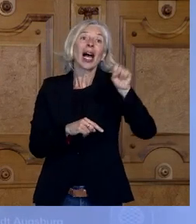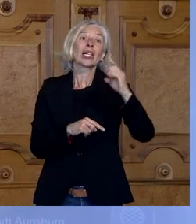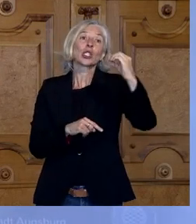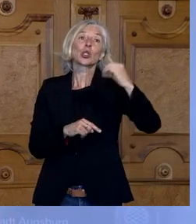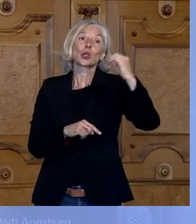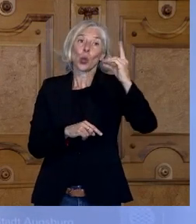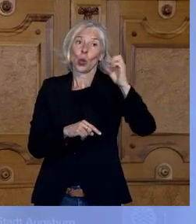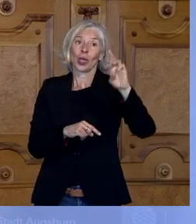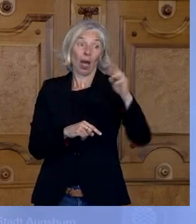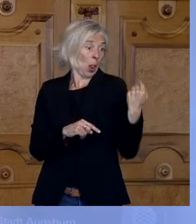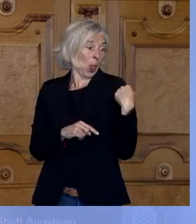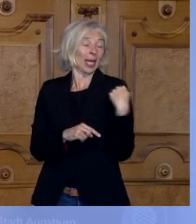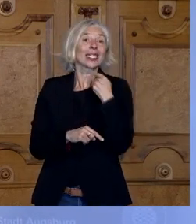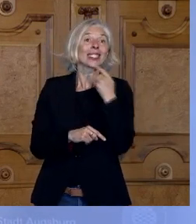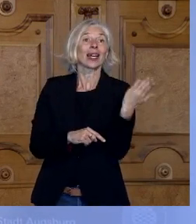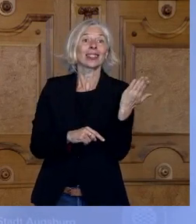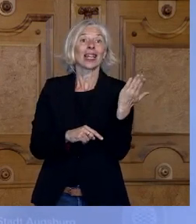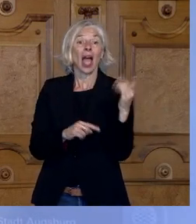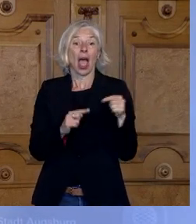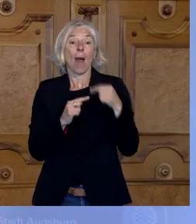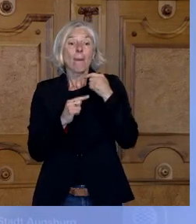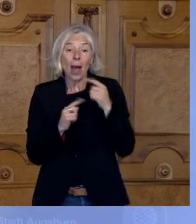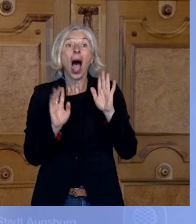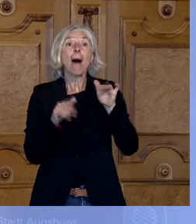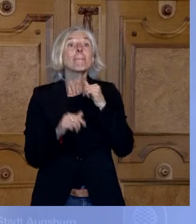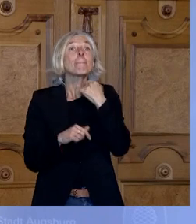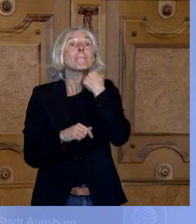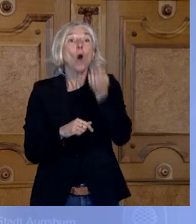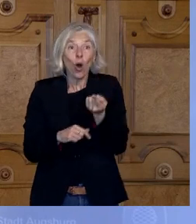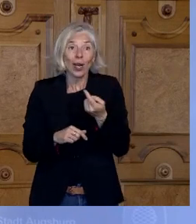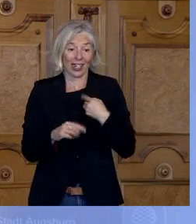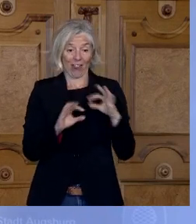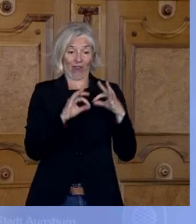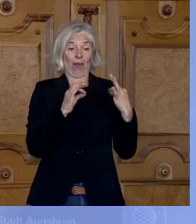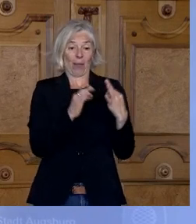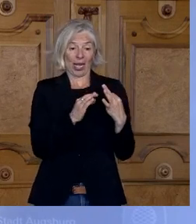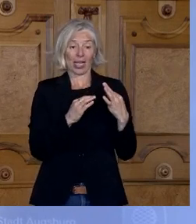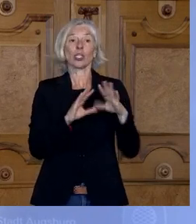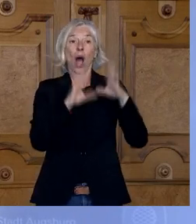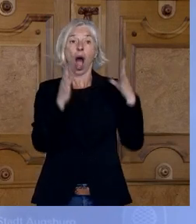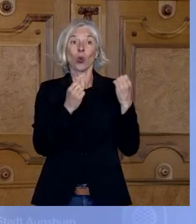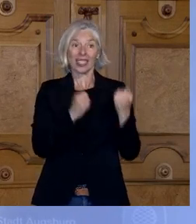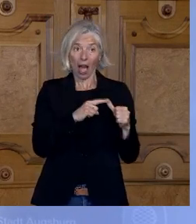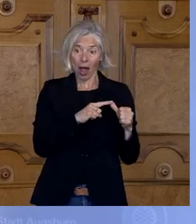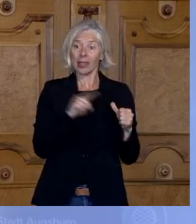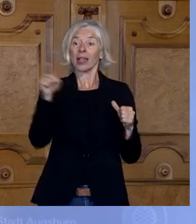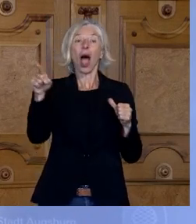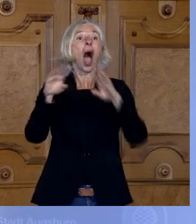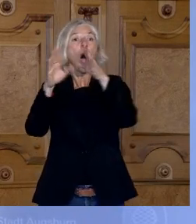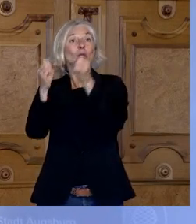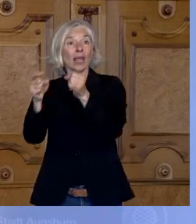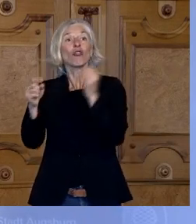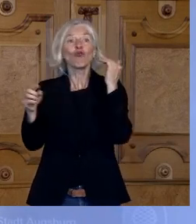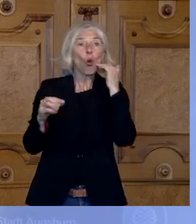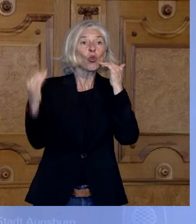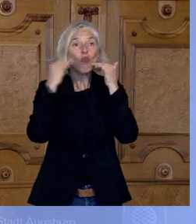ab morgen, die Mitglieder von zwei Haushalten treffen dürfen. Also auch insofern hat sich Bayern da entsprechend der Regelung